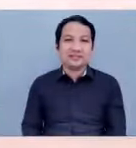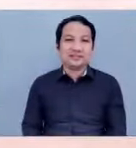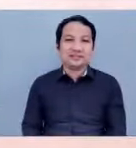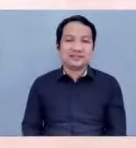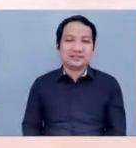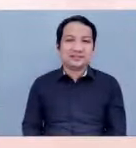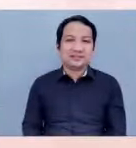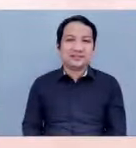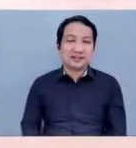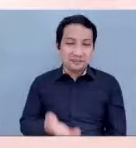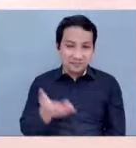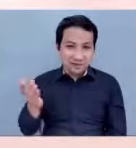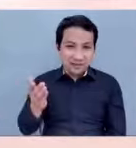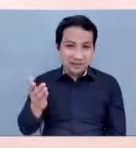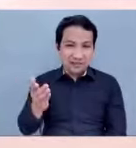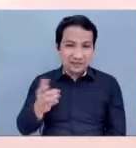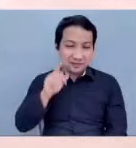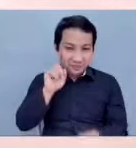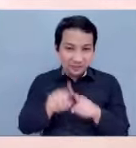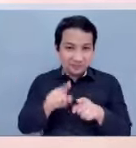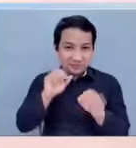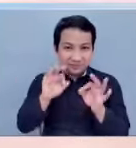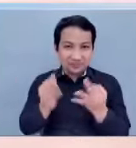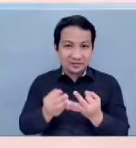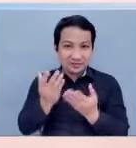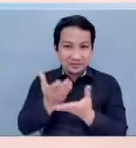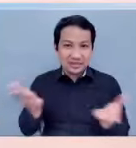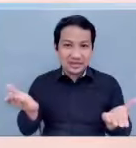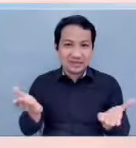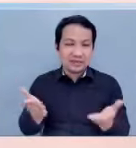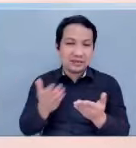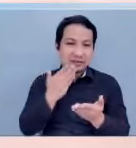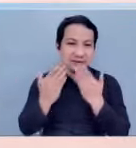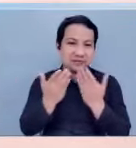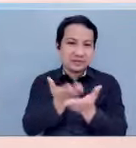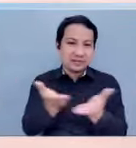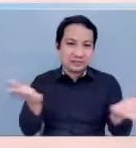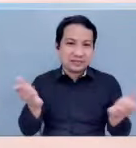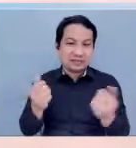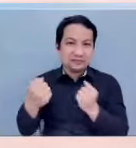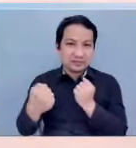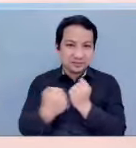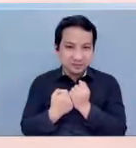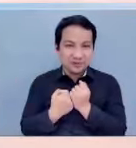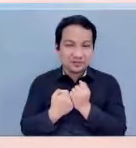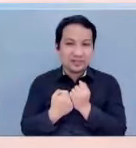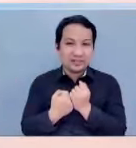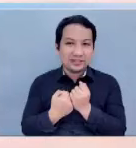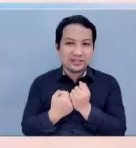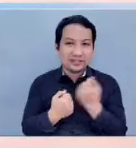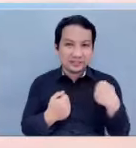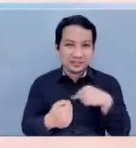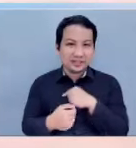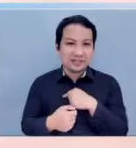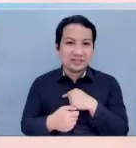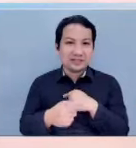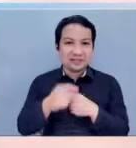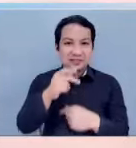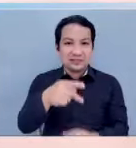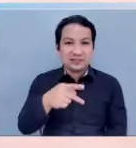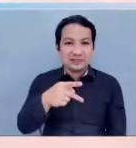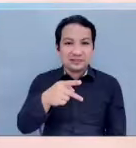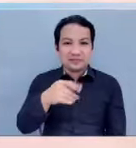kapatid. Unang-una po sa lahat, gusto ko lang magpasalamat sa lahat ng sumuporta at sumubaybay sa Pira-Pirasong Paraiso.